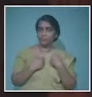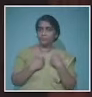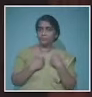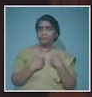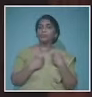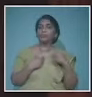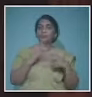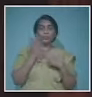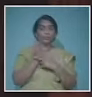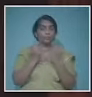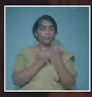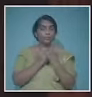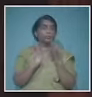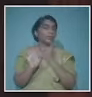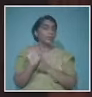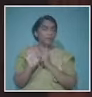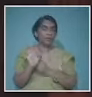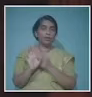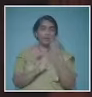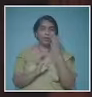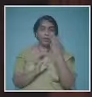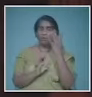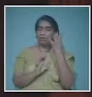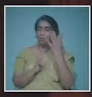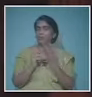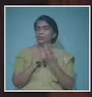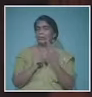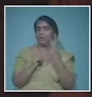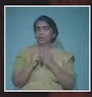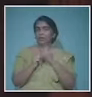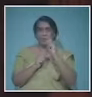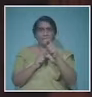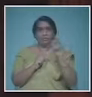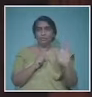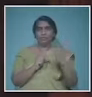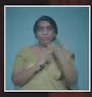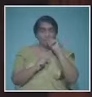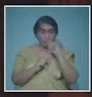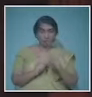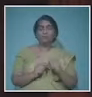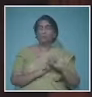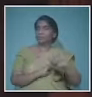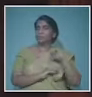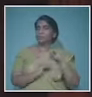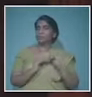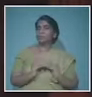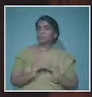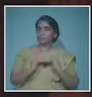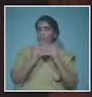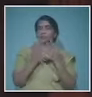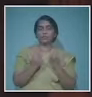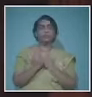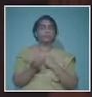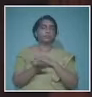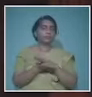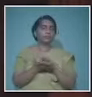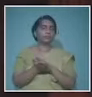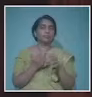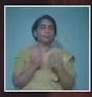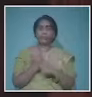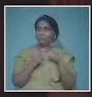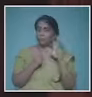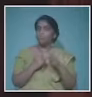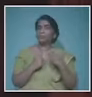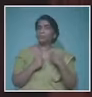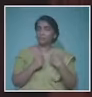මේ සමෘද්ධිය කියන එක හැමදාම රුපියල් 3000ක් 4000ක් 2000ක් ගන්න එකක් නෙමෙයි සැබෑ ලෙසම සයිබල ගැනීම සඳහා අවශ්‍ය කරන ප්‍රතිපාදන සකස් කරන යනුව